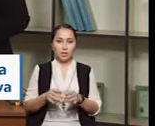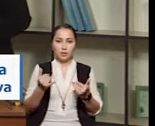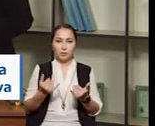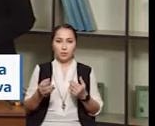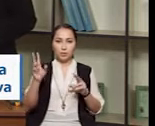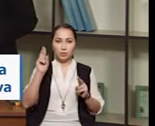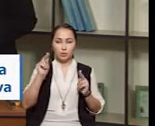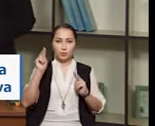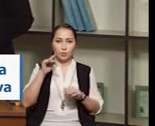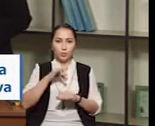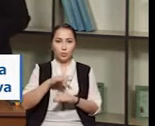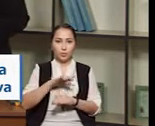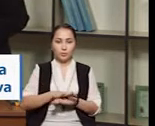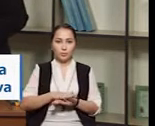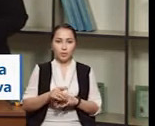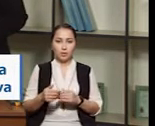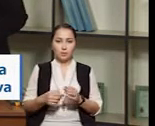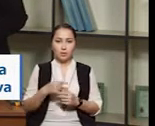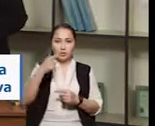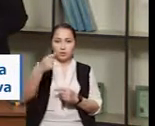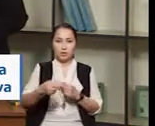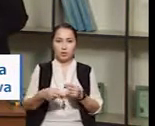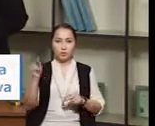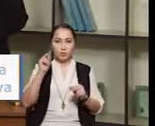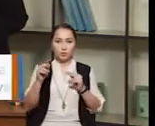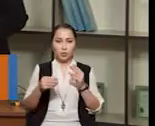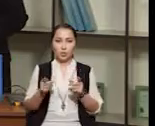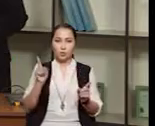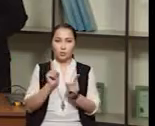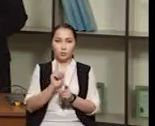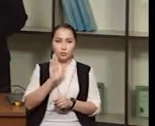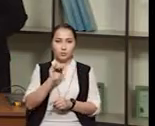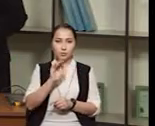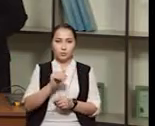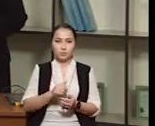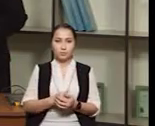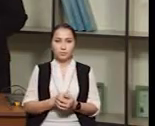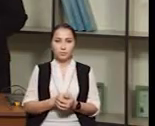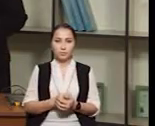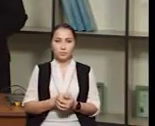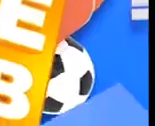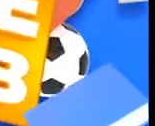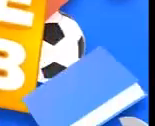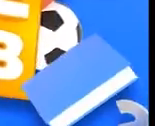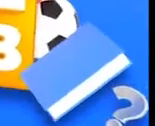білен, бүгінгі дәрсіміз нұхайасыға етті. Кейінгі дәрсіларда ұчыраш күнче, хайыр.